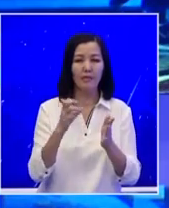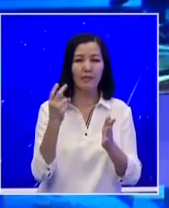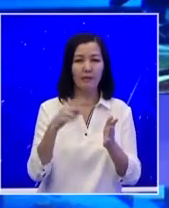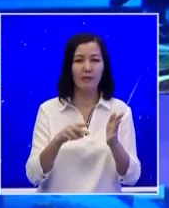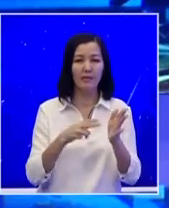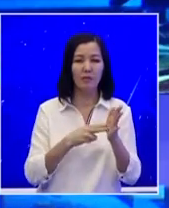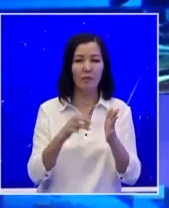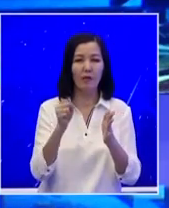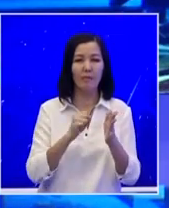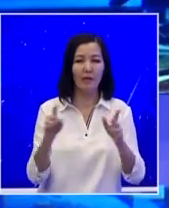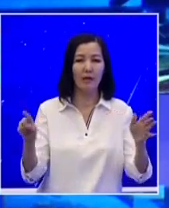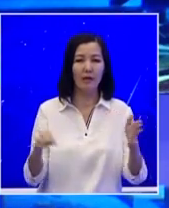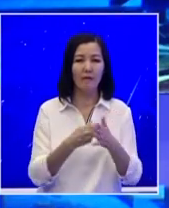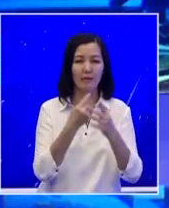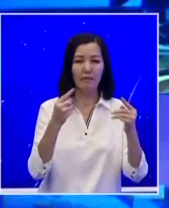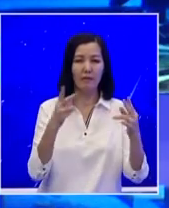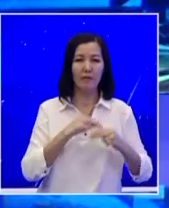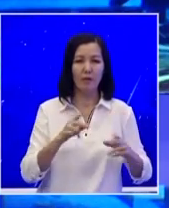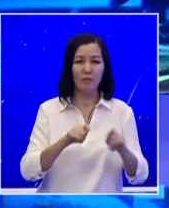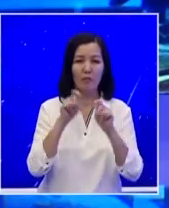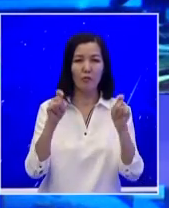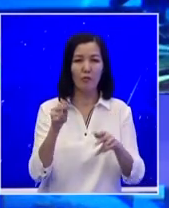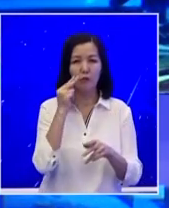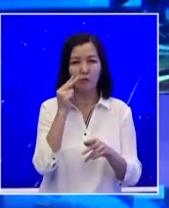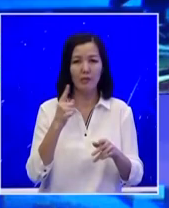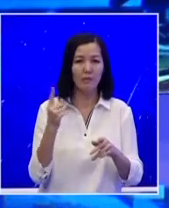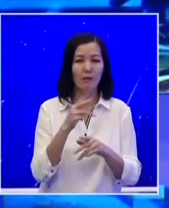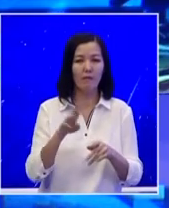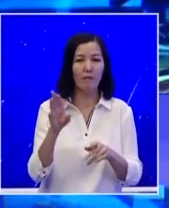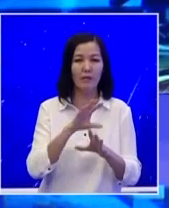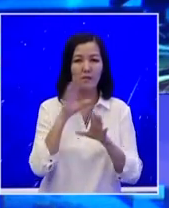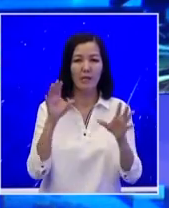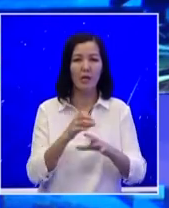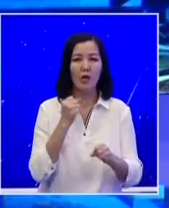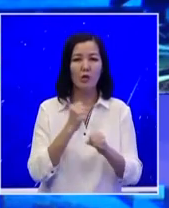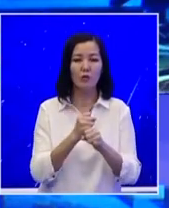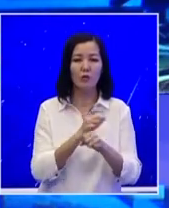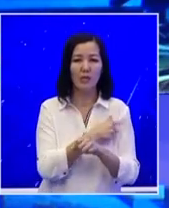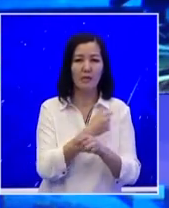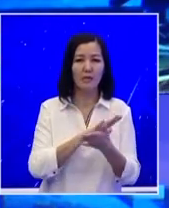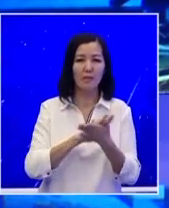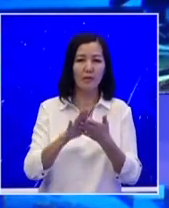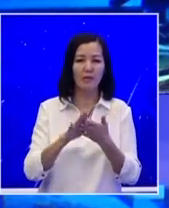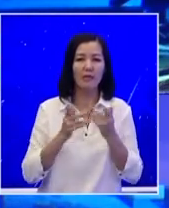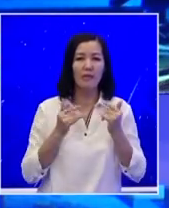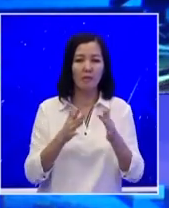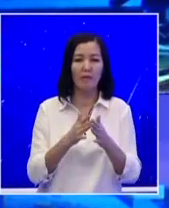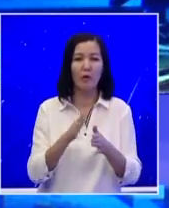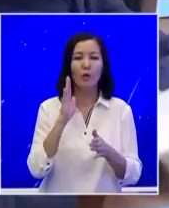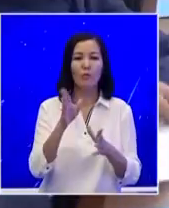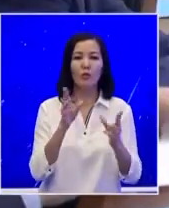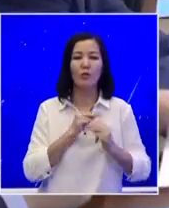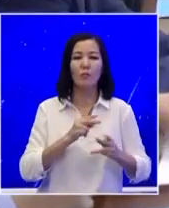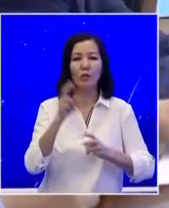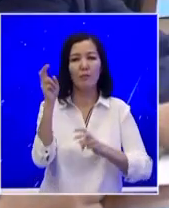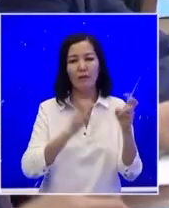апреля возобновят работу во всех регионах, а в Шымкенте с 1 мая с сохранением жестких санитарно-эпидемиологических требований.